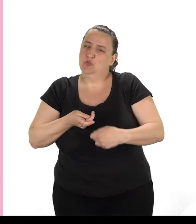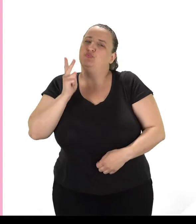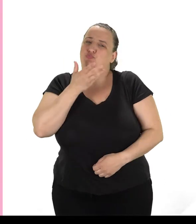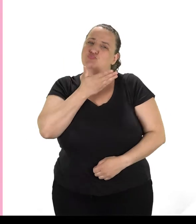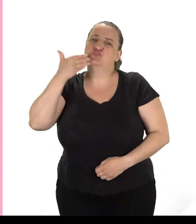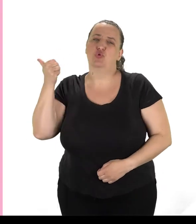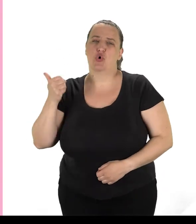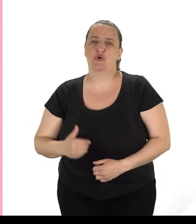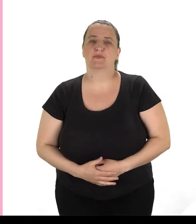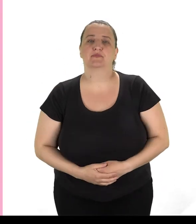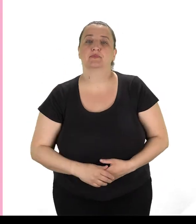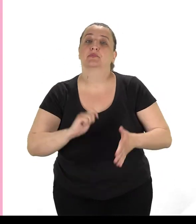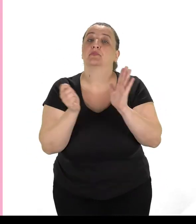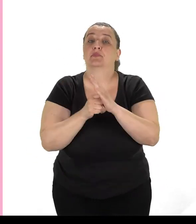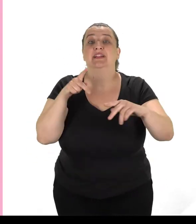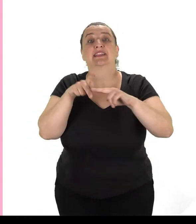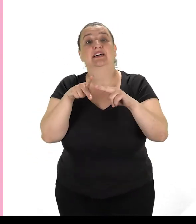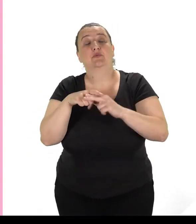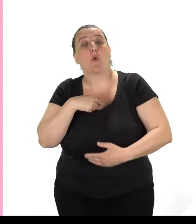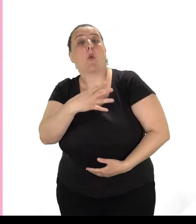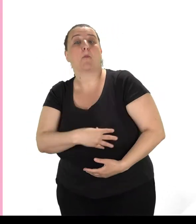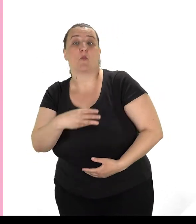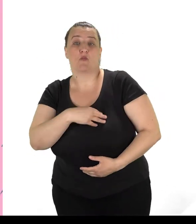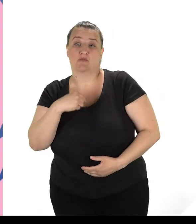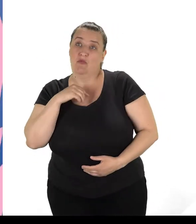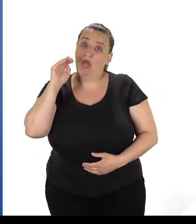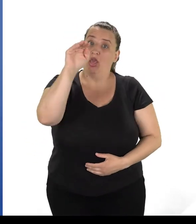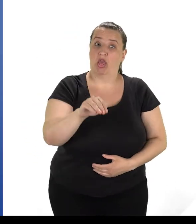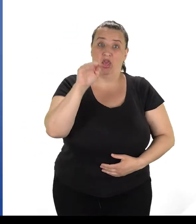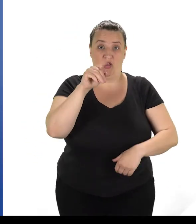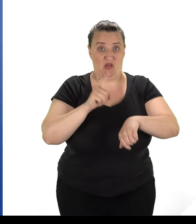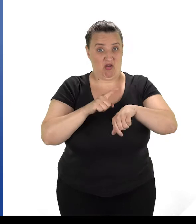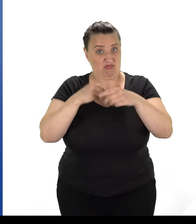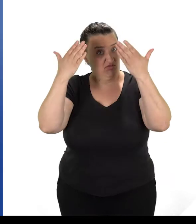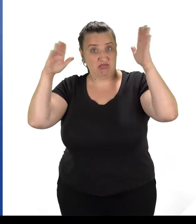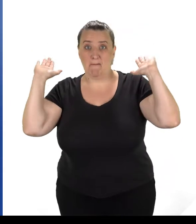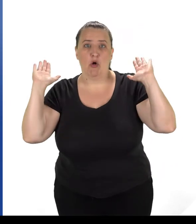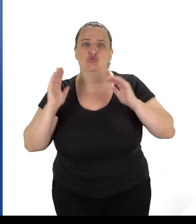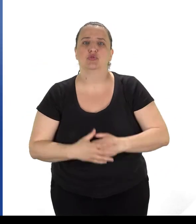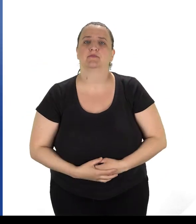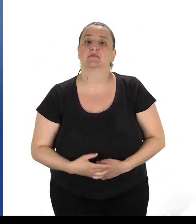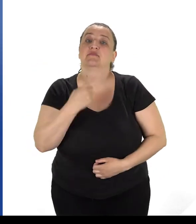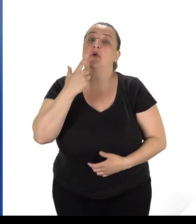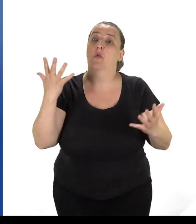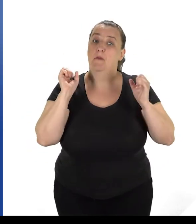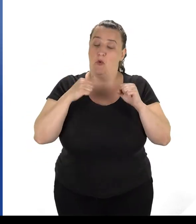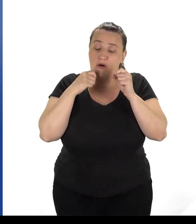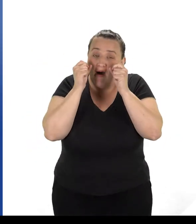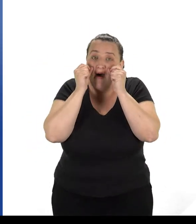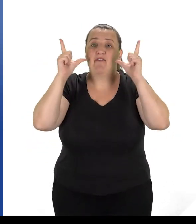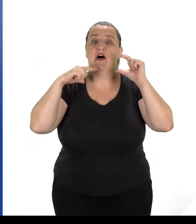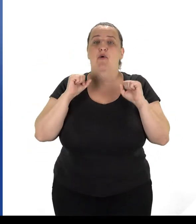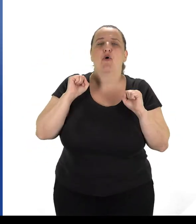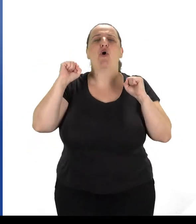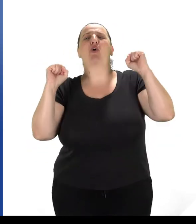l'aliment qui convient le mieux à mes besoins. Au début, donne-moi le sein à la demande, c'est-à-dire dès que je me réveille, sans